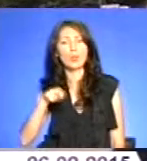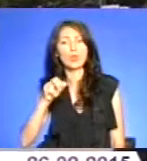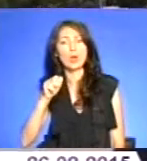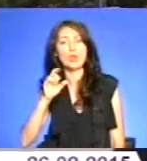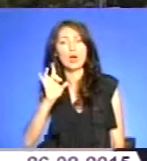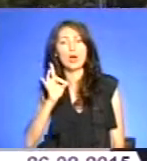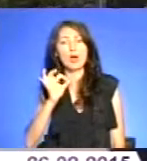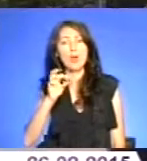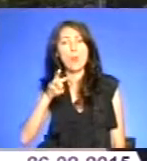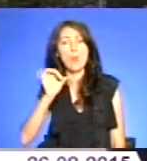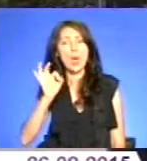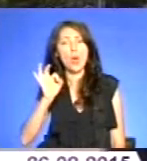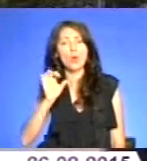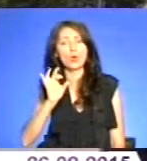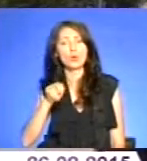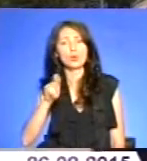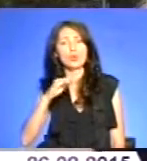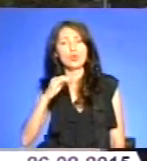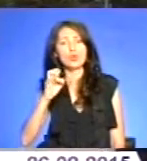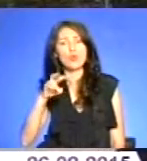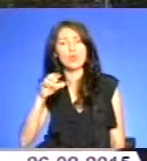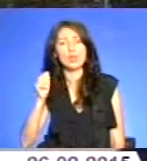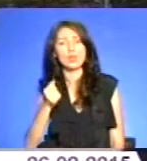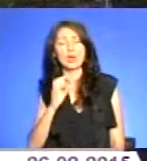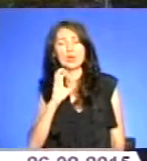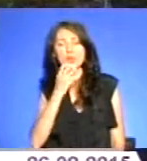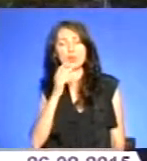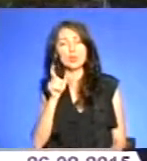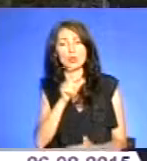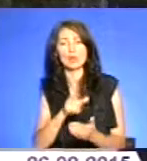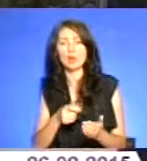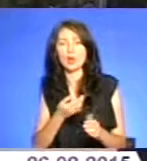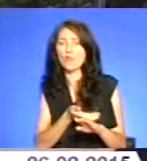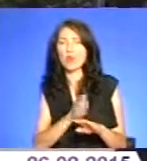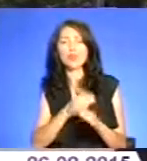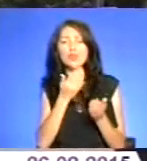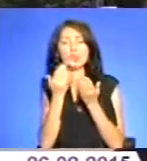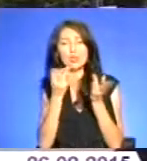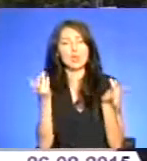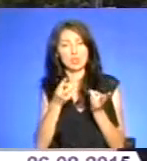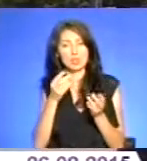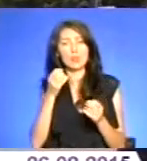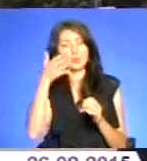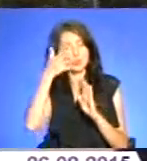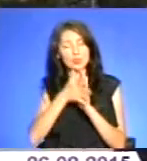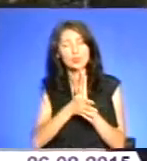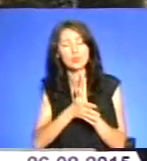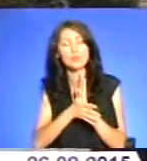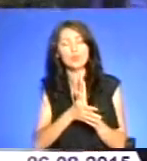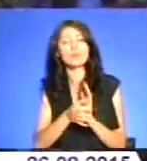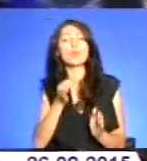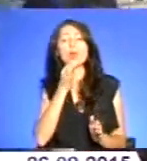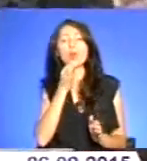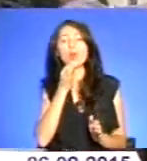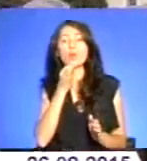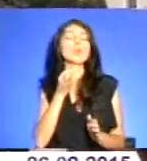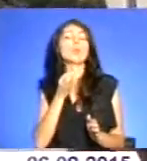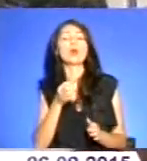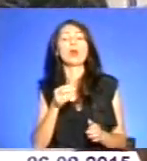вже серйозні твори, які дуже важко читати, бо потрібно кожну зрозуміти певно. Улюблені предмети в школі є в